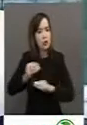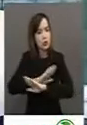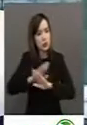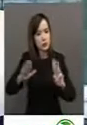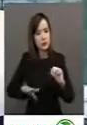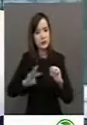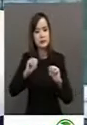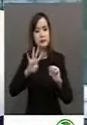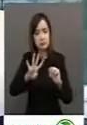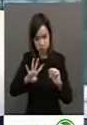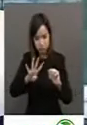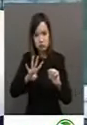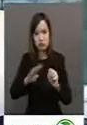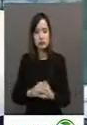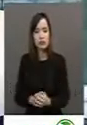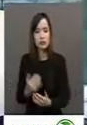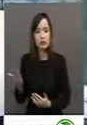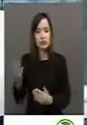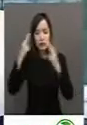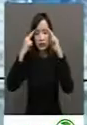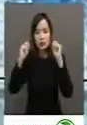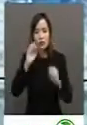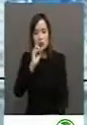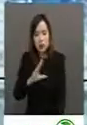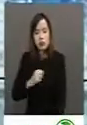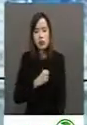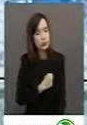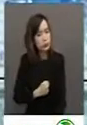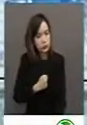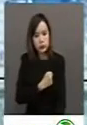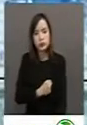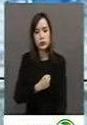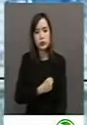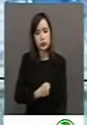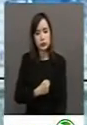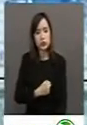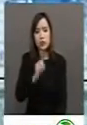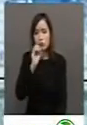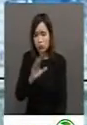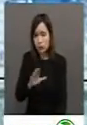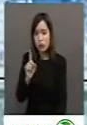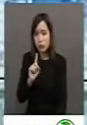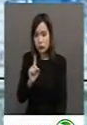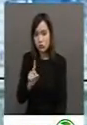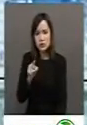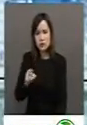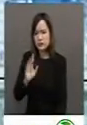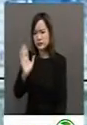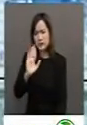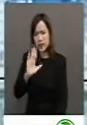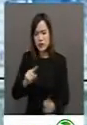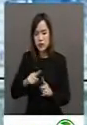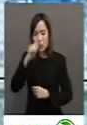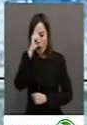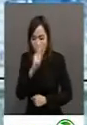า44ล่าสุดนะคะนายกรัฐมนตรีแสดงความเสียใจกับเหตุการณ์ที่เกิดขึ้นค่ะโดยระบุด้วยนะคะว่าไม่ควรใช้ความศรัทธ